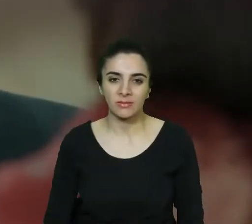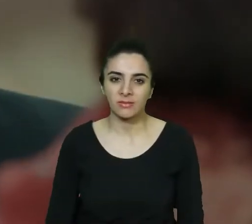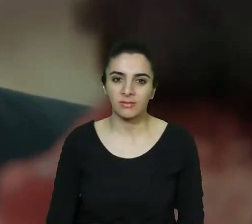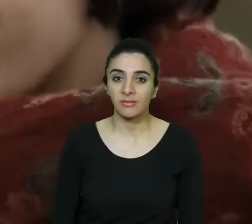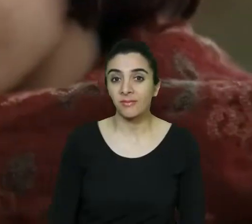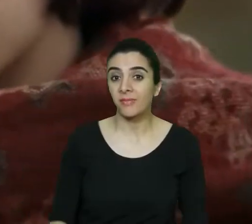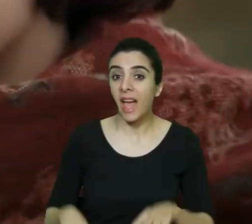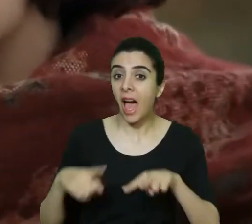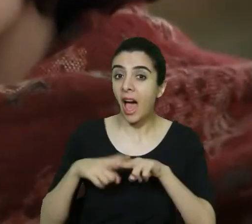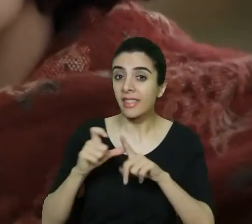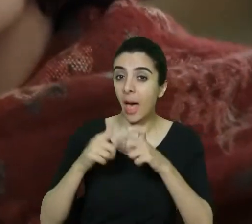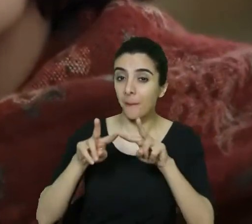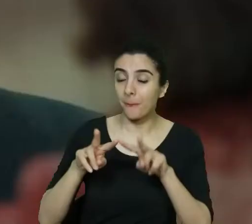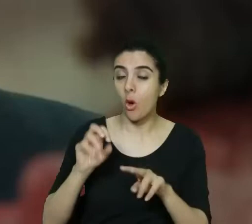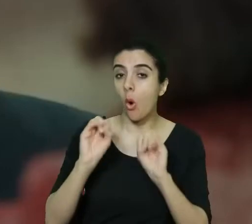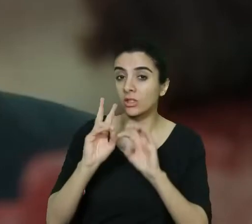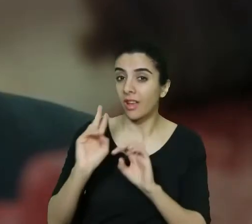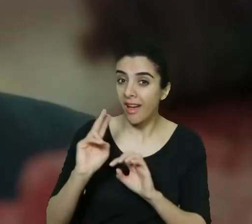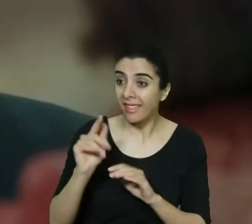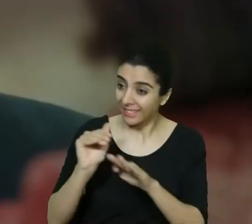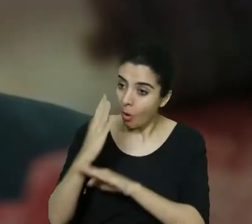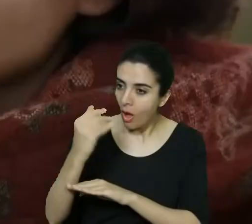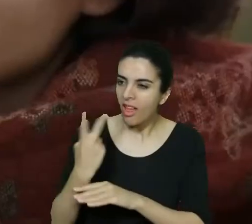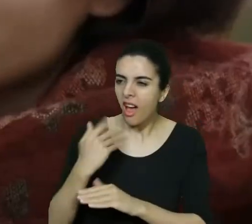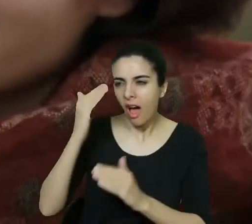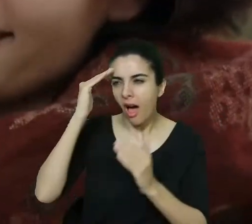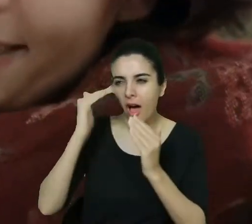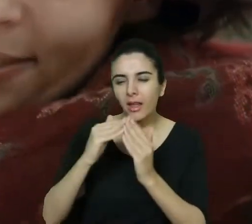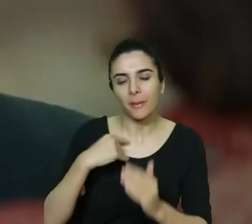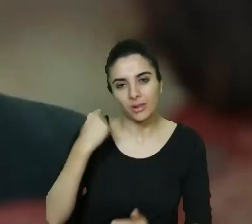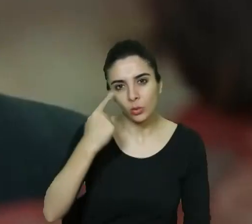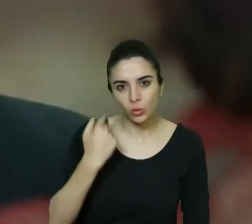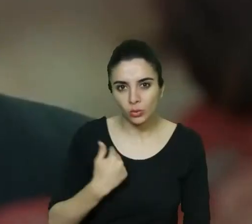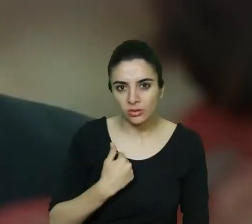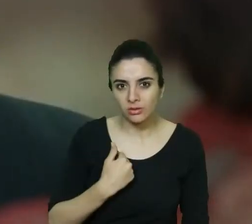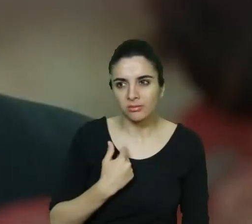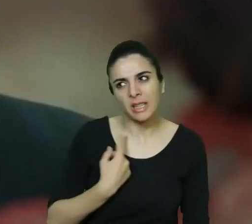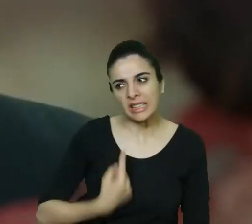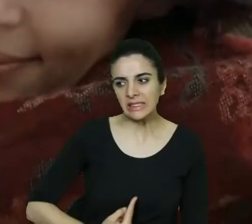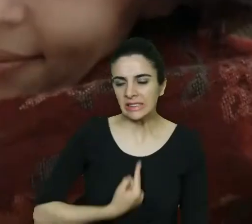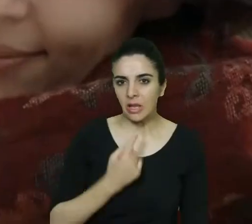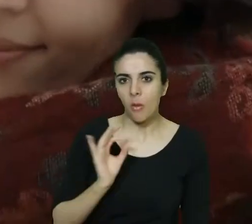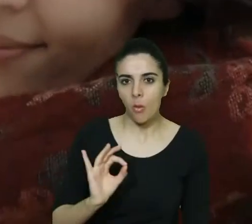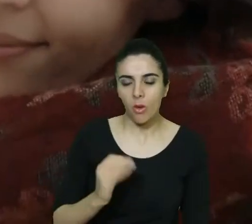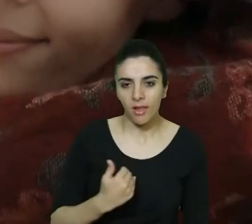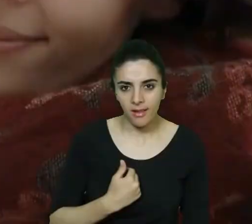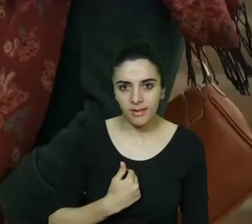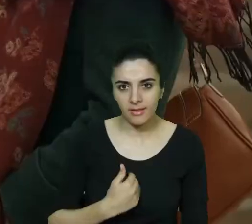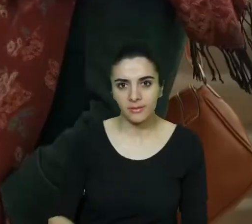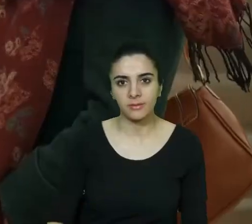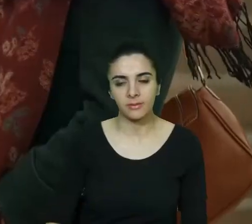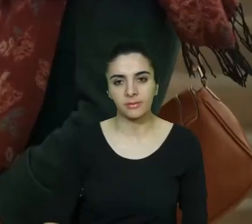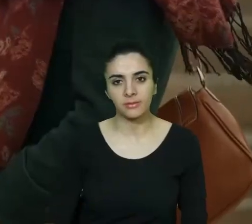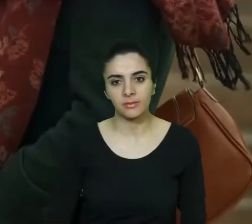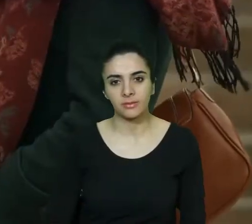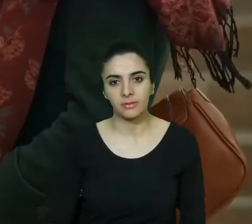Adem Hoca yaşasaydı onunla çok iyi anlaşacağımızı düşünüyorum. Böyle hissediyorum. Nazikçe gülümsedi. Adnan